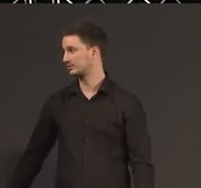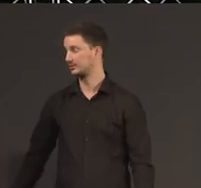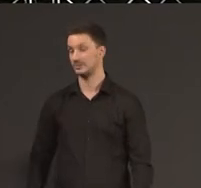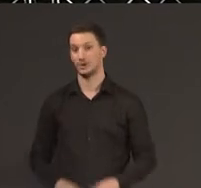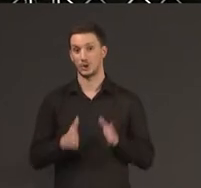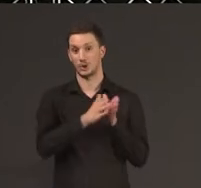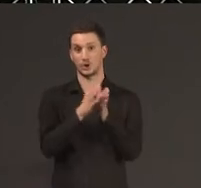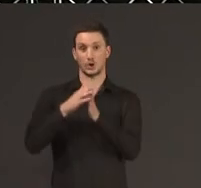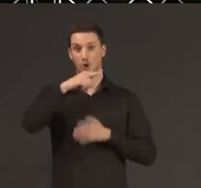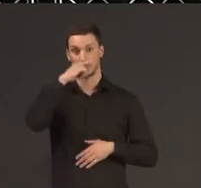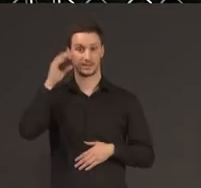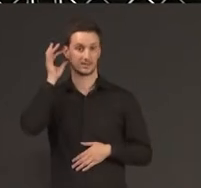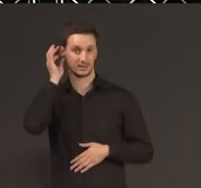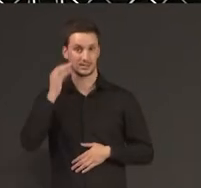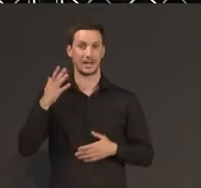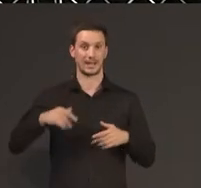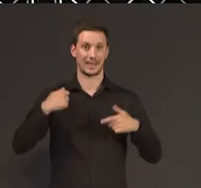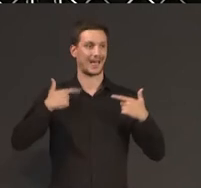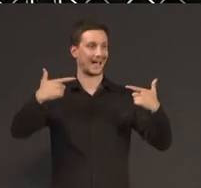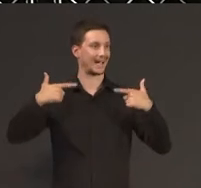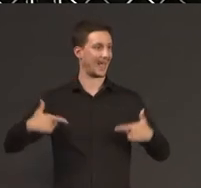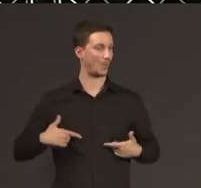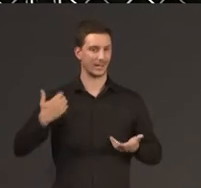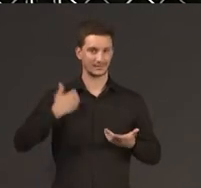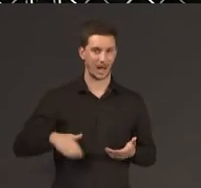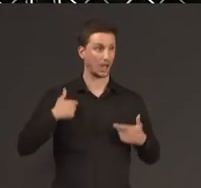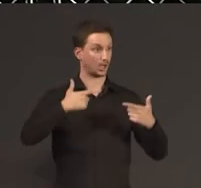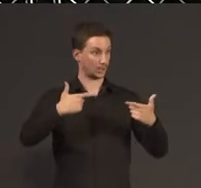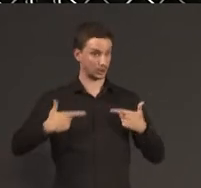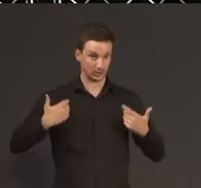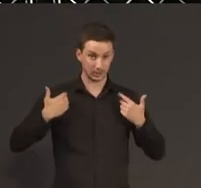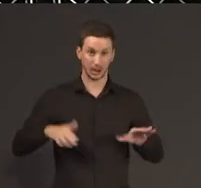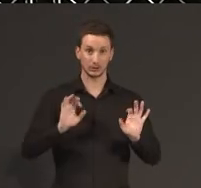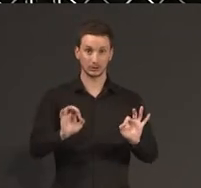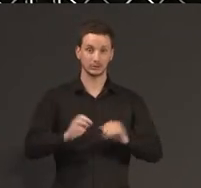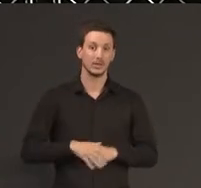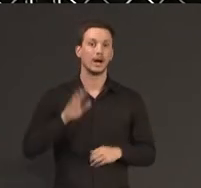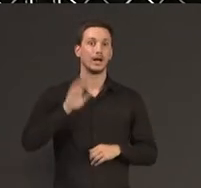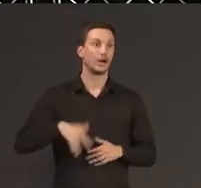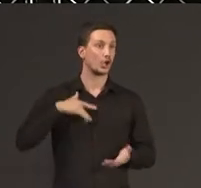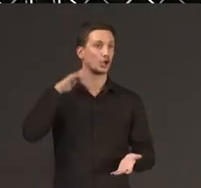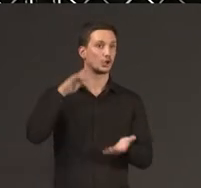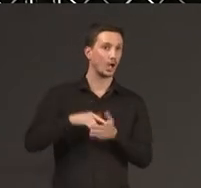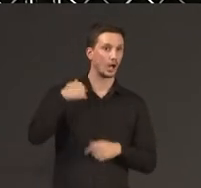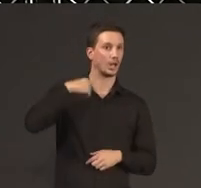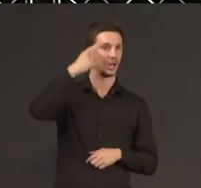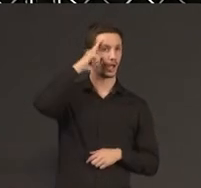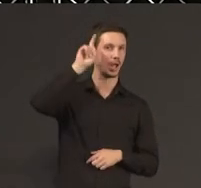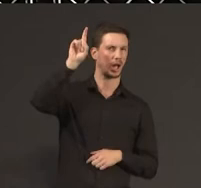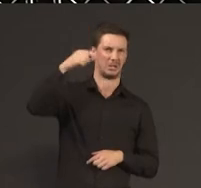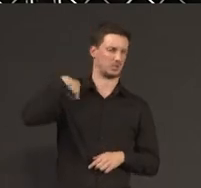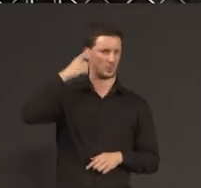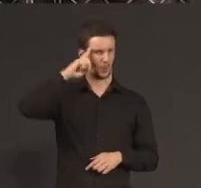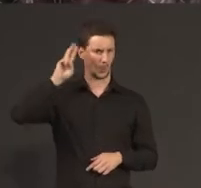Companys, companyes, ens estem graduant. Sí, sí, ens estem graduant. Aquest moment que tants cops hem pensat que mai